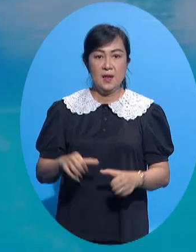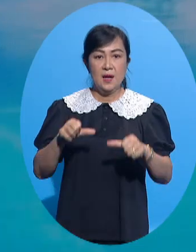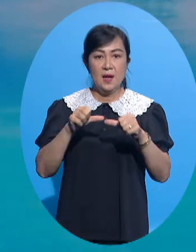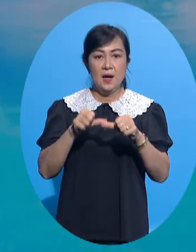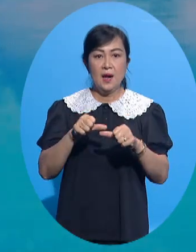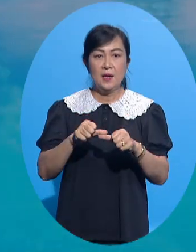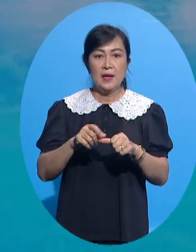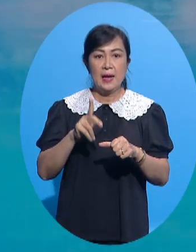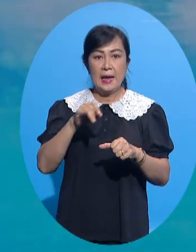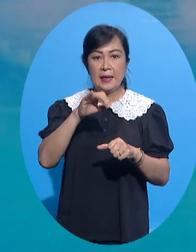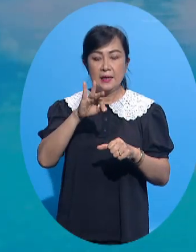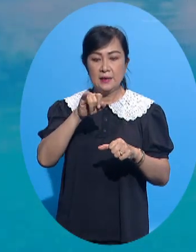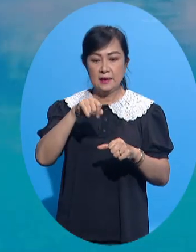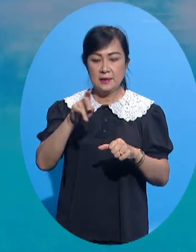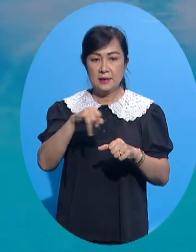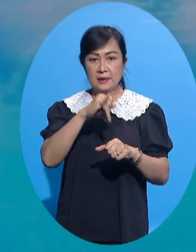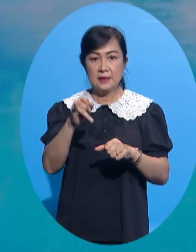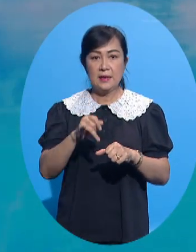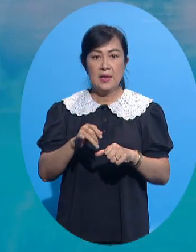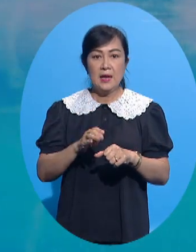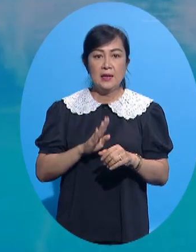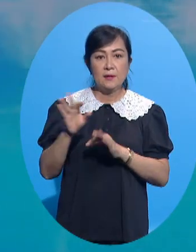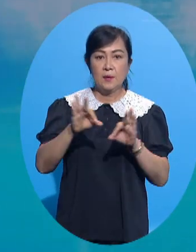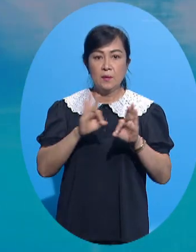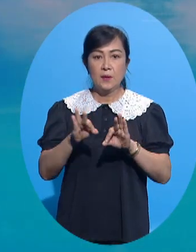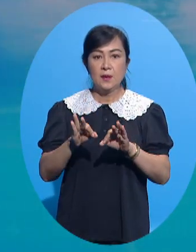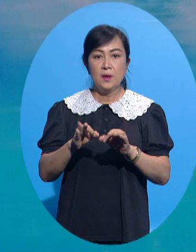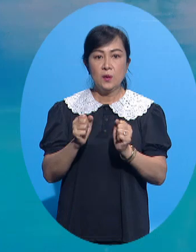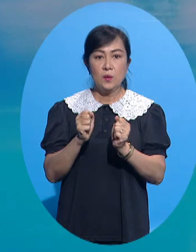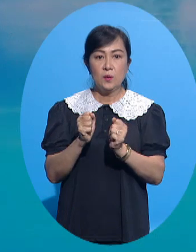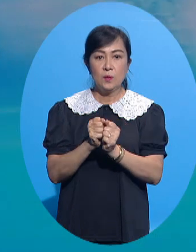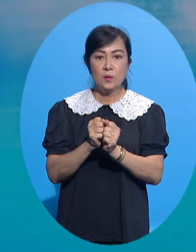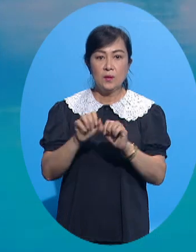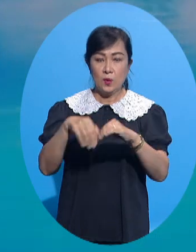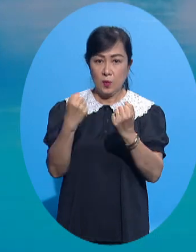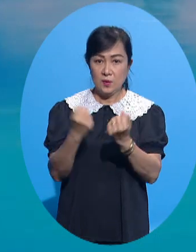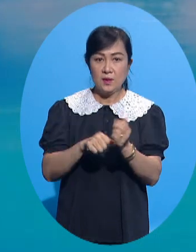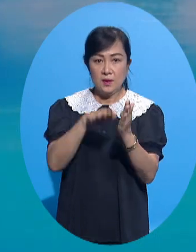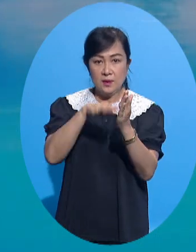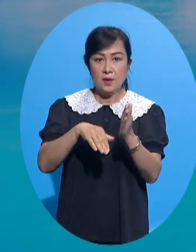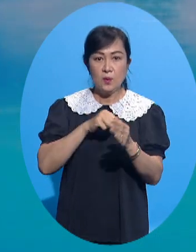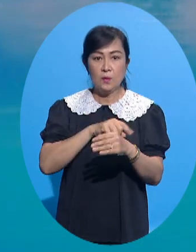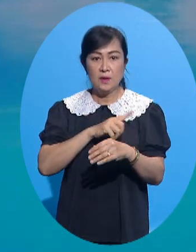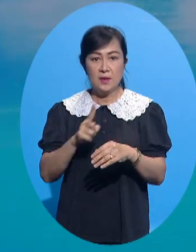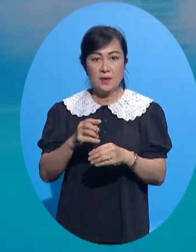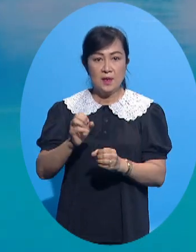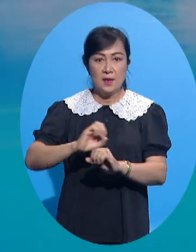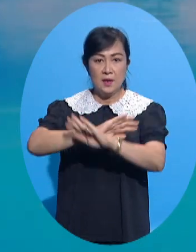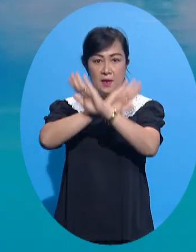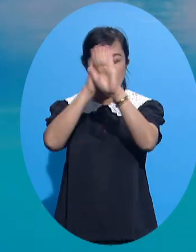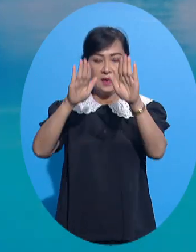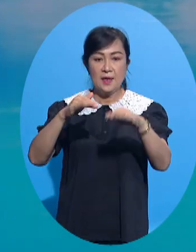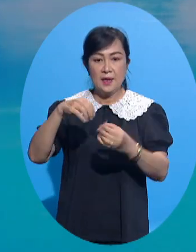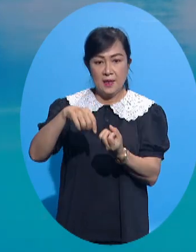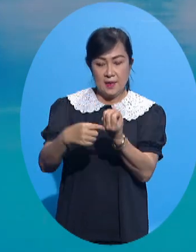tại huyện Nghi Xuân tỉnh Hà Tĩnh B pháp luật thành phố Hồ Chí Minh đã phối hợp cùng với Ủy ban nhân dân tỉnh Hà Tĩnh tổ chức chương trình Cùng người dân thấp sáng đèn trên